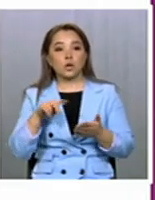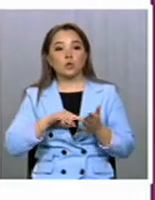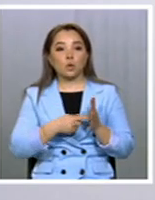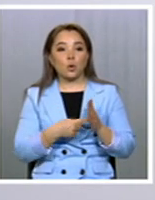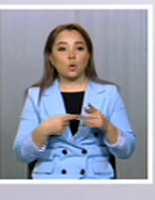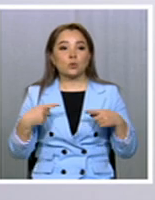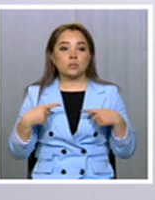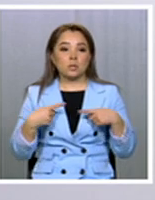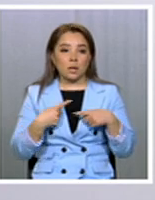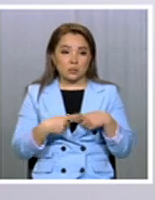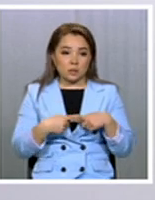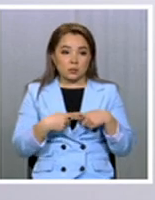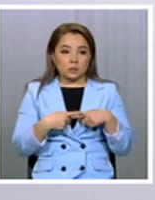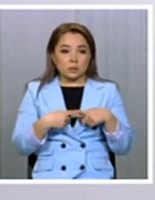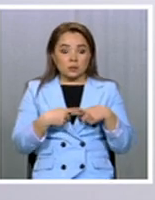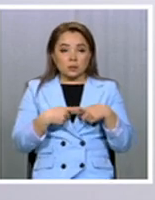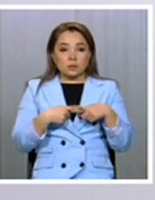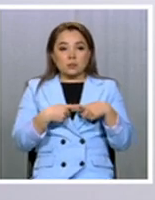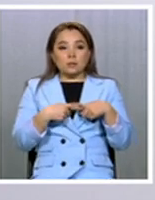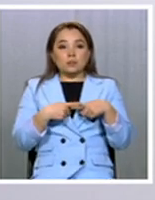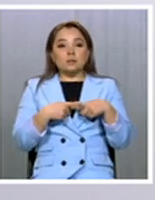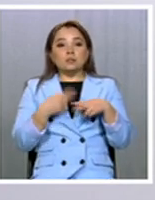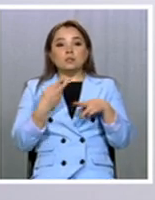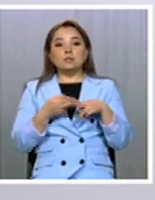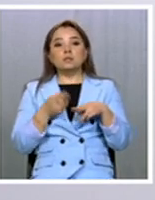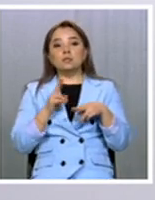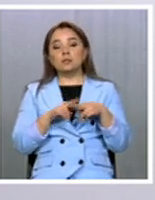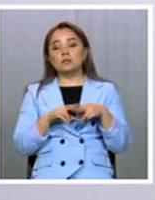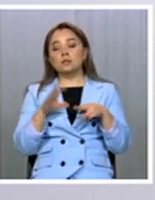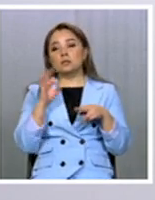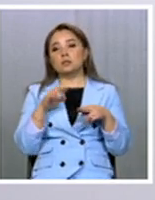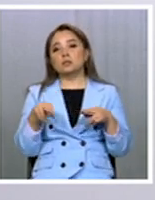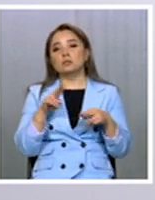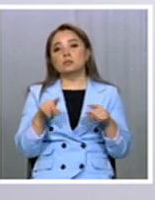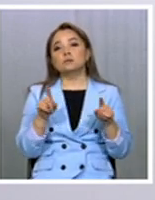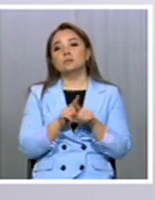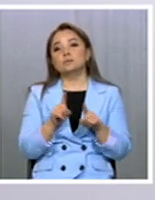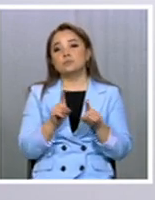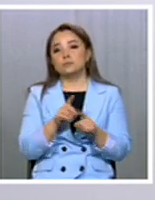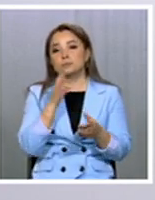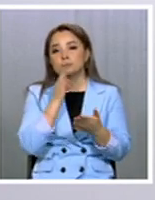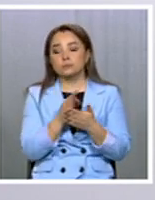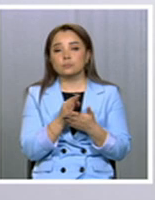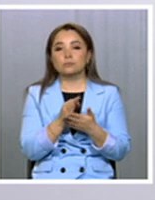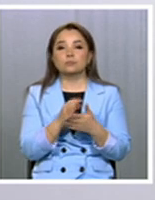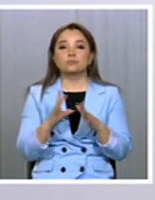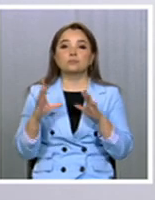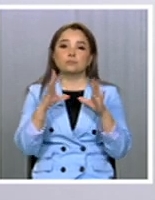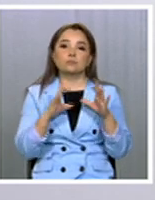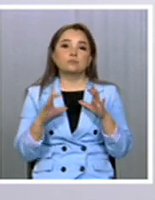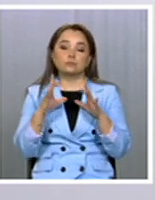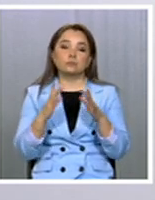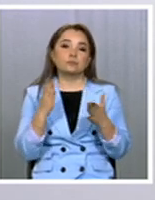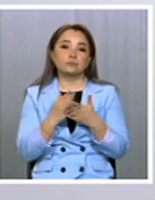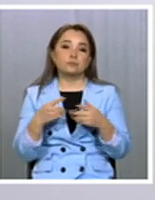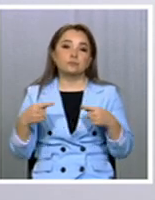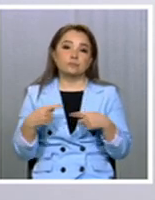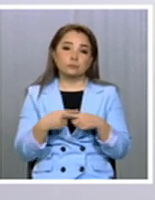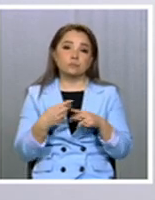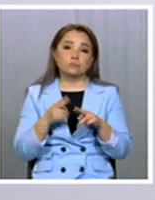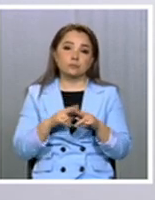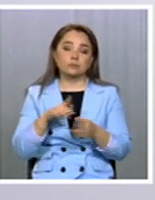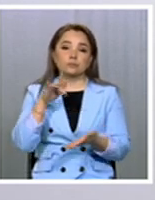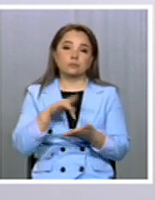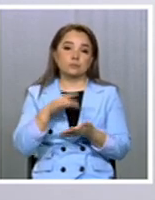қосылған, және осы ОД шеңбермен қиылысу нүктесінде С нүктесінде қақ бөлінеді. Яғни